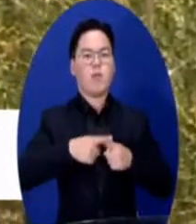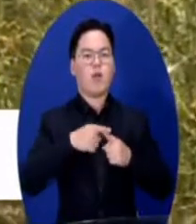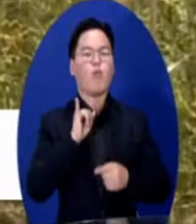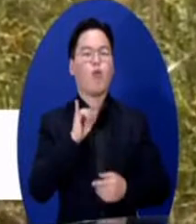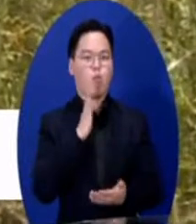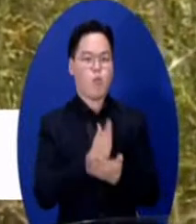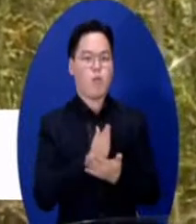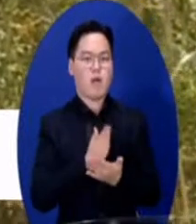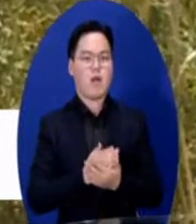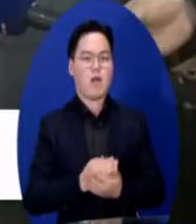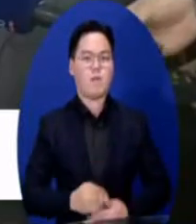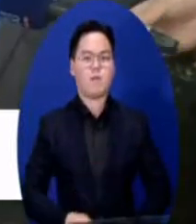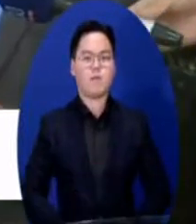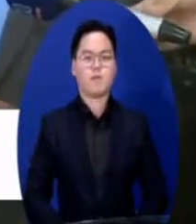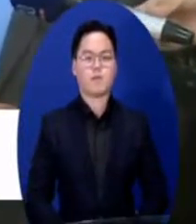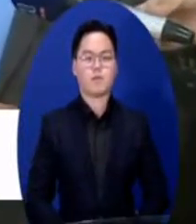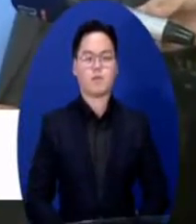байна.